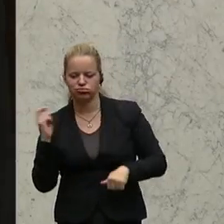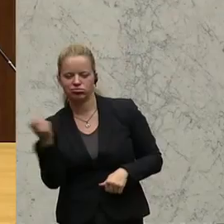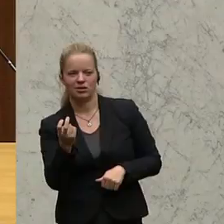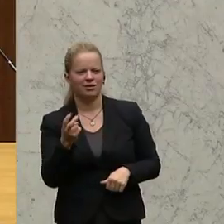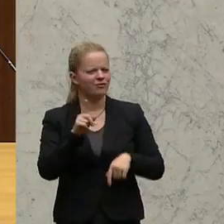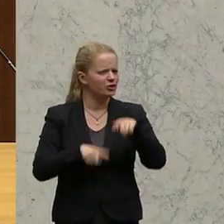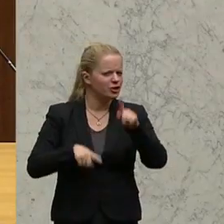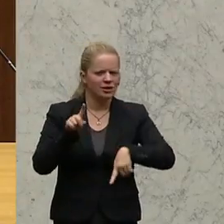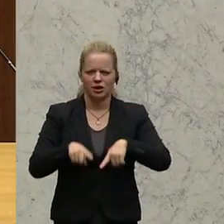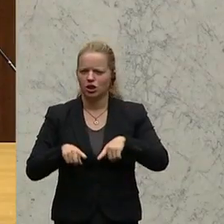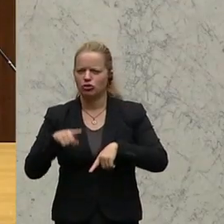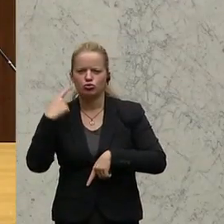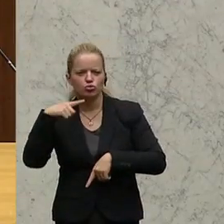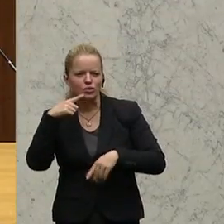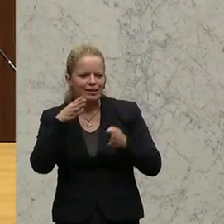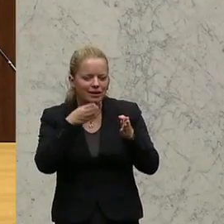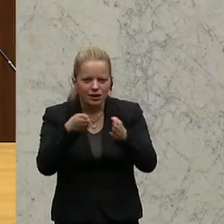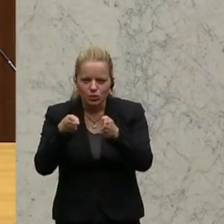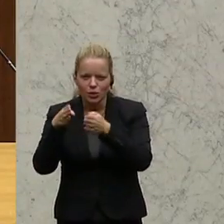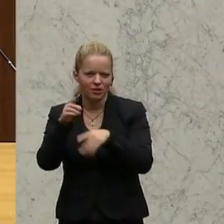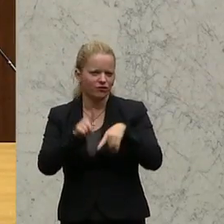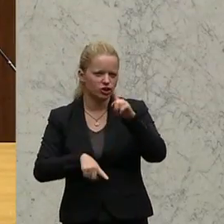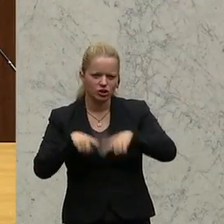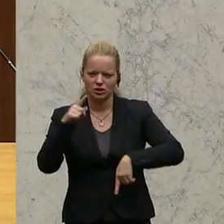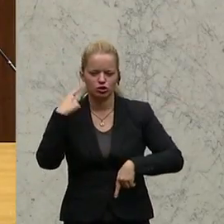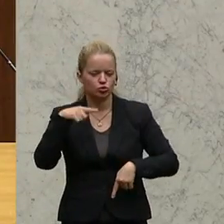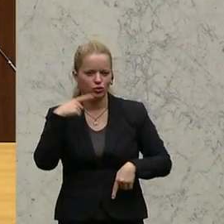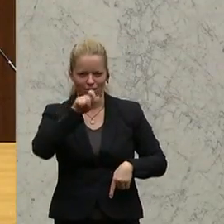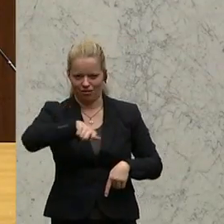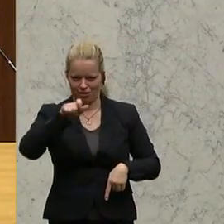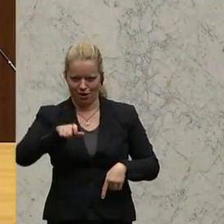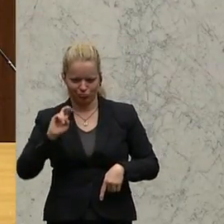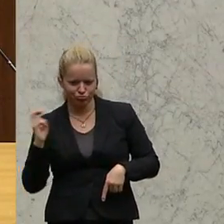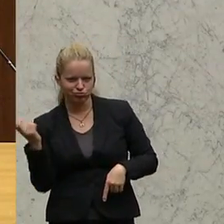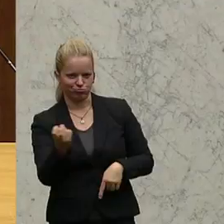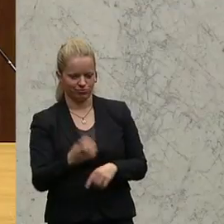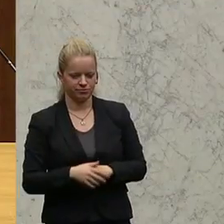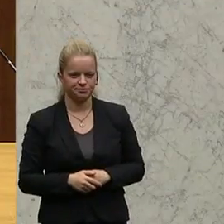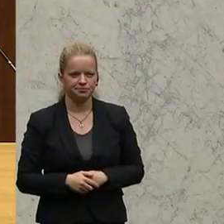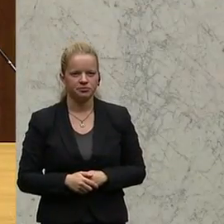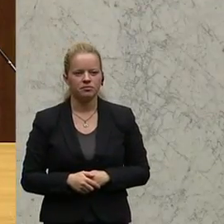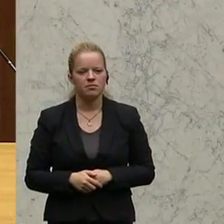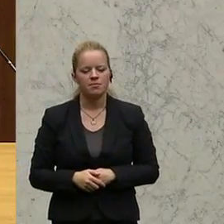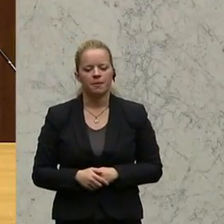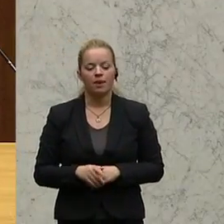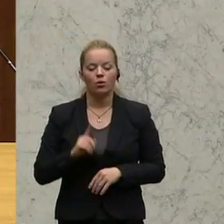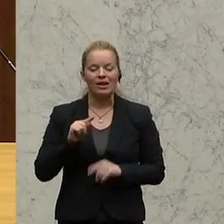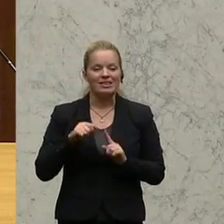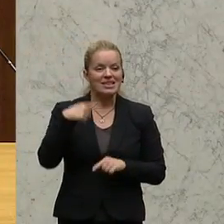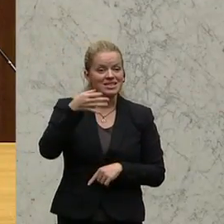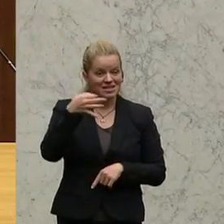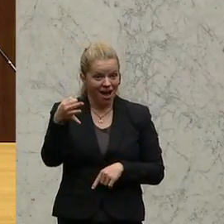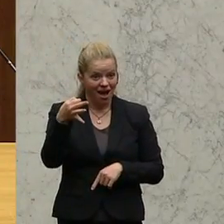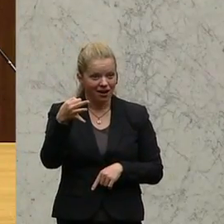die verschiedenen Studienrichtungen entsprechende Studierende. Und wir haben dann nächsten Tag